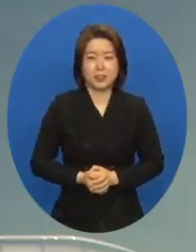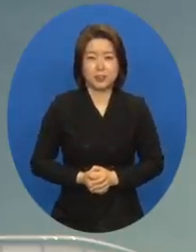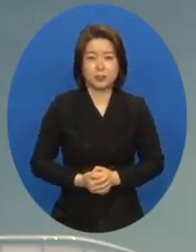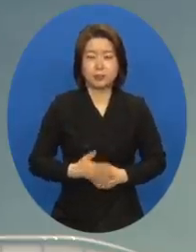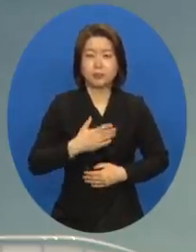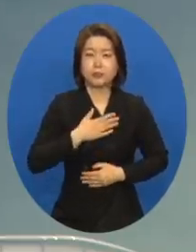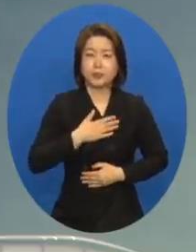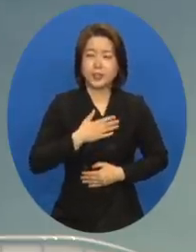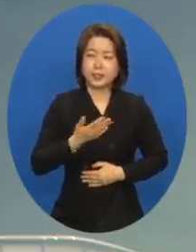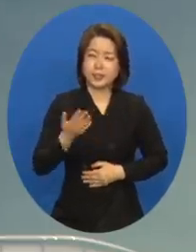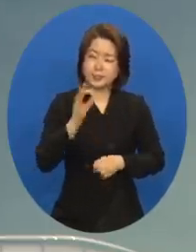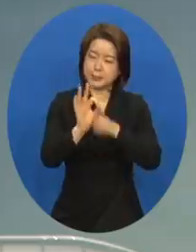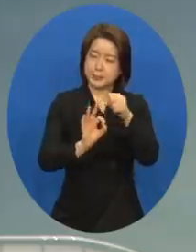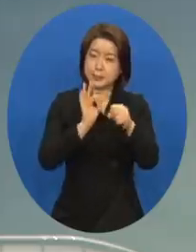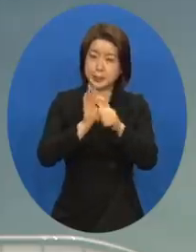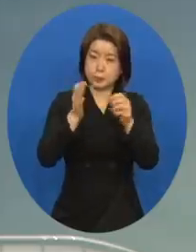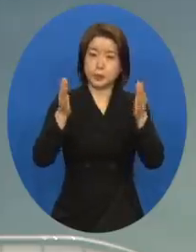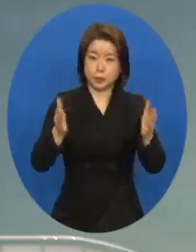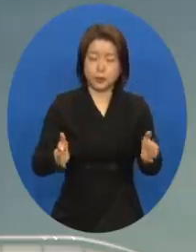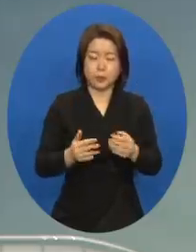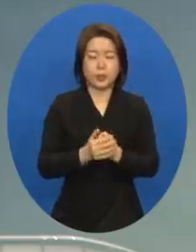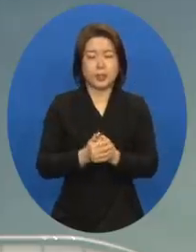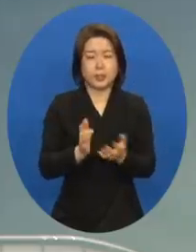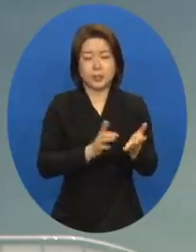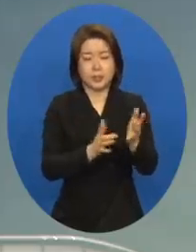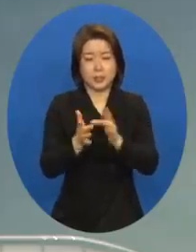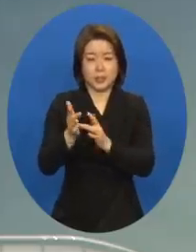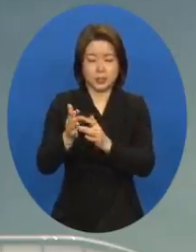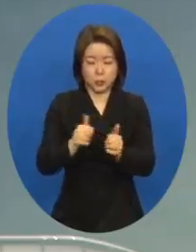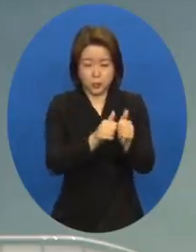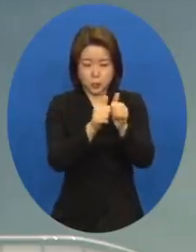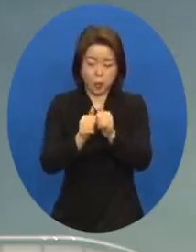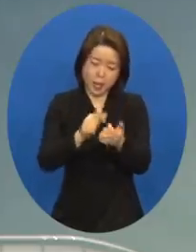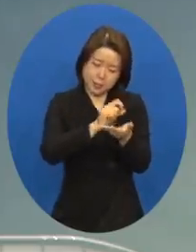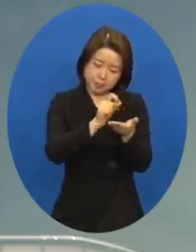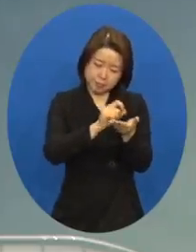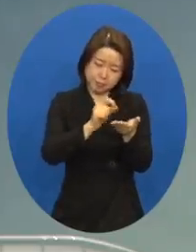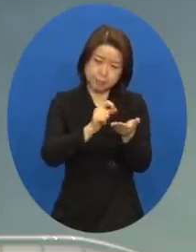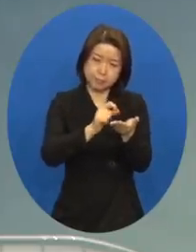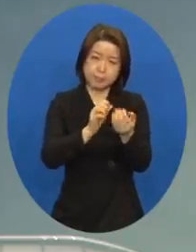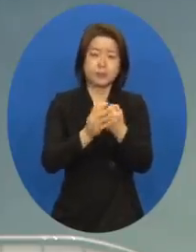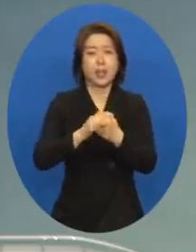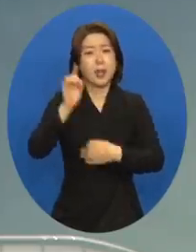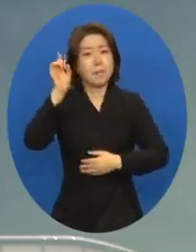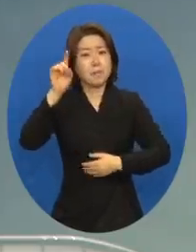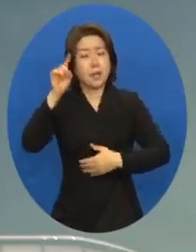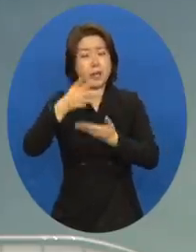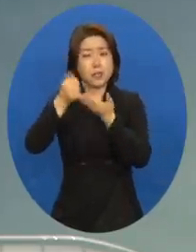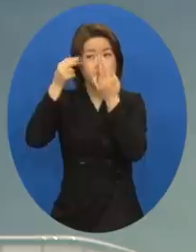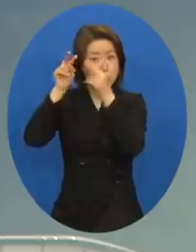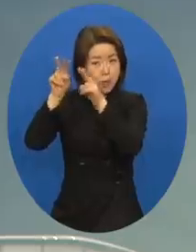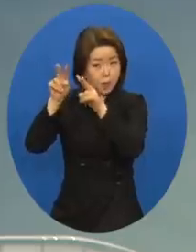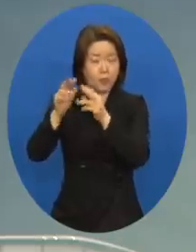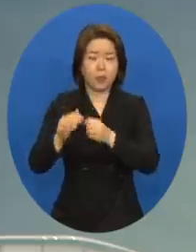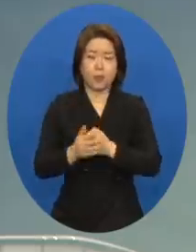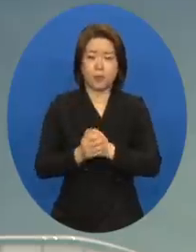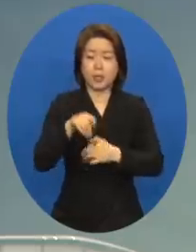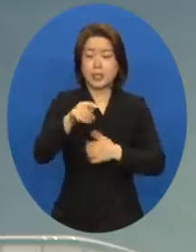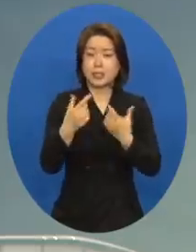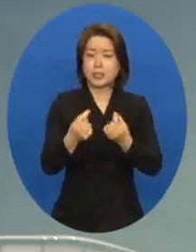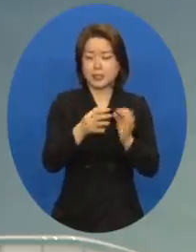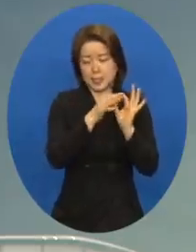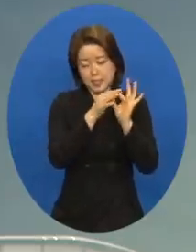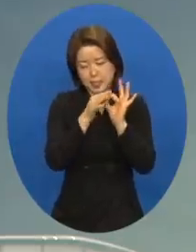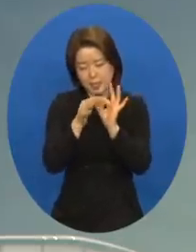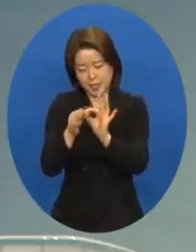제가 지난 10년 동안 예수 동행일기를 쓰면서 매일 주님을 바라보고 또 그렇게 계속